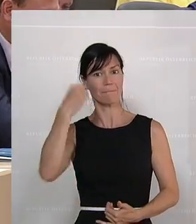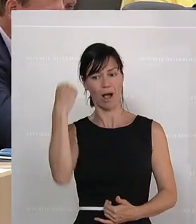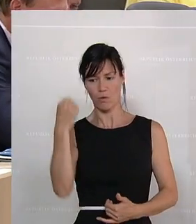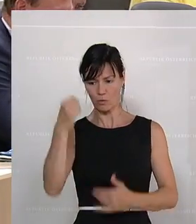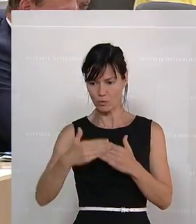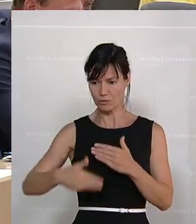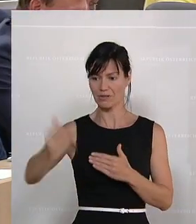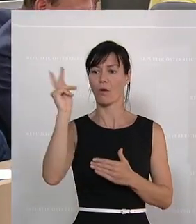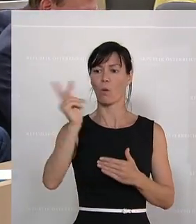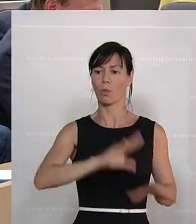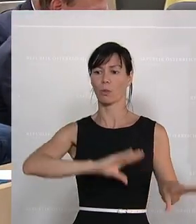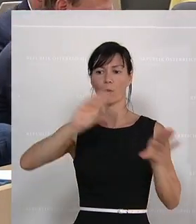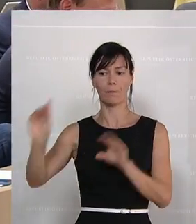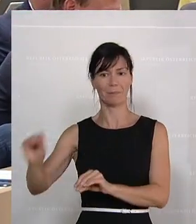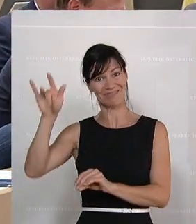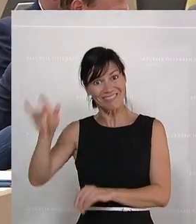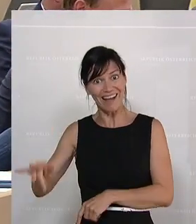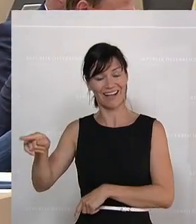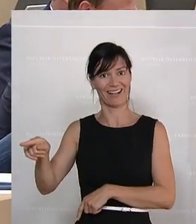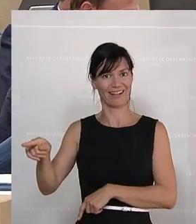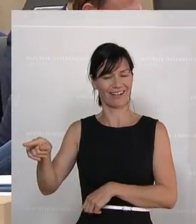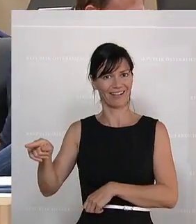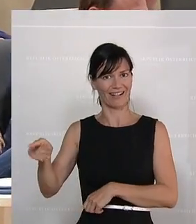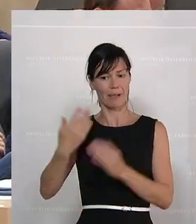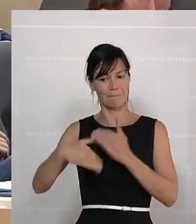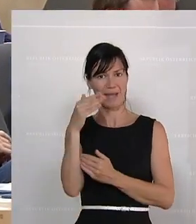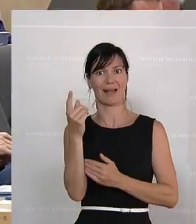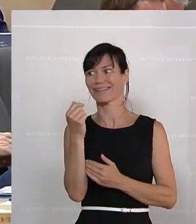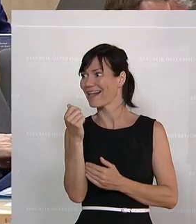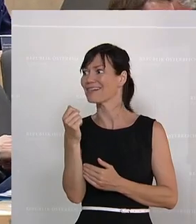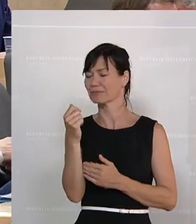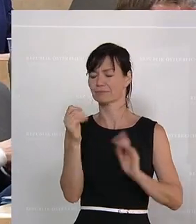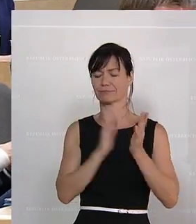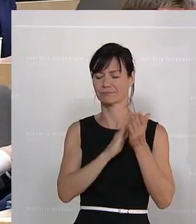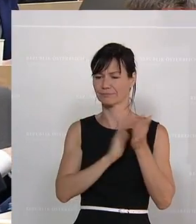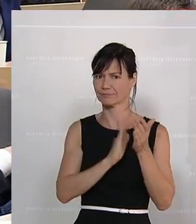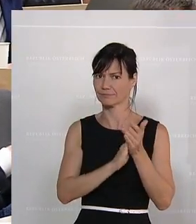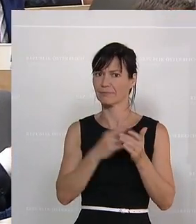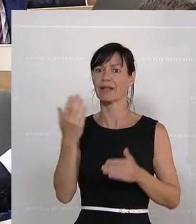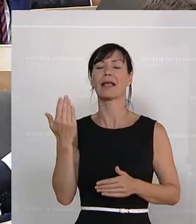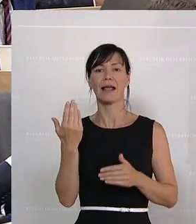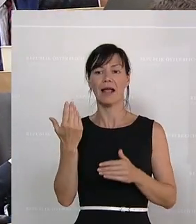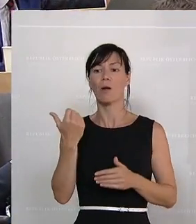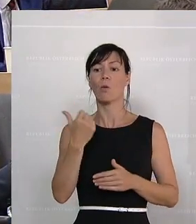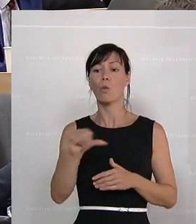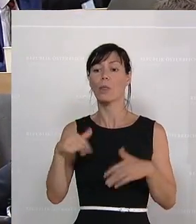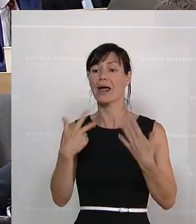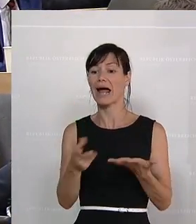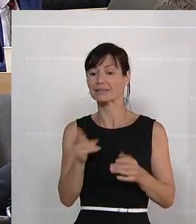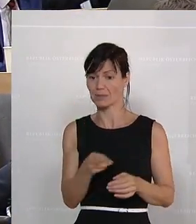als wäre das nichts es ist mehr geld die 180 euro